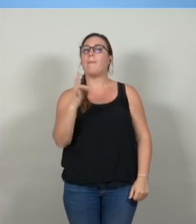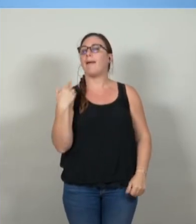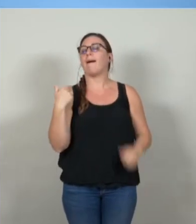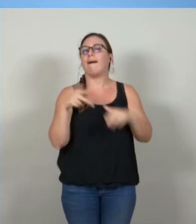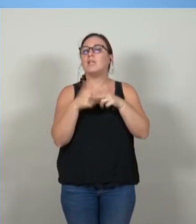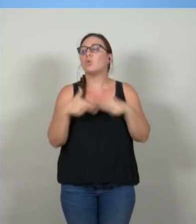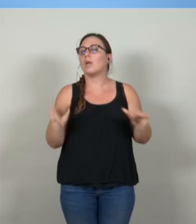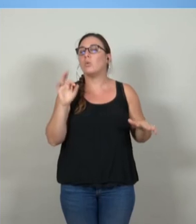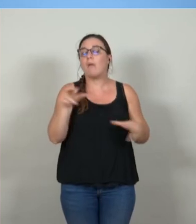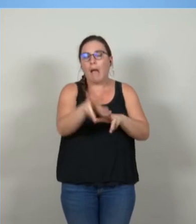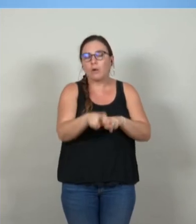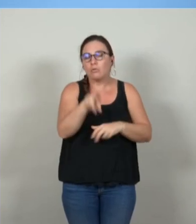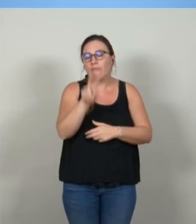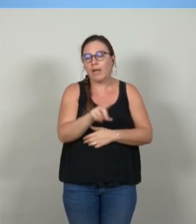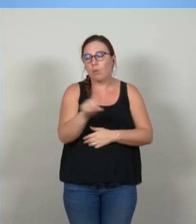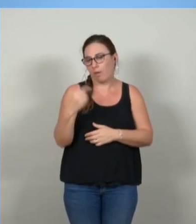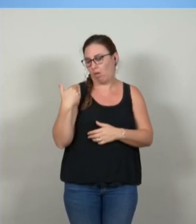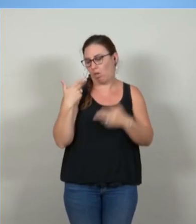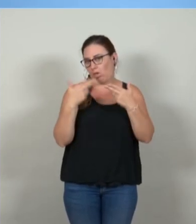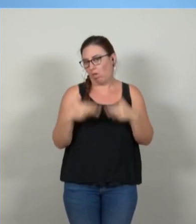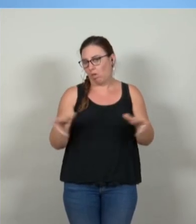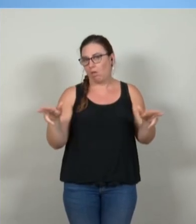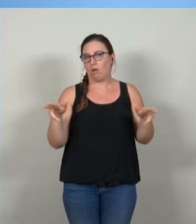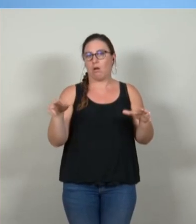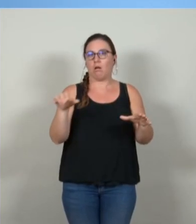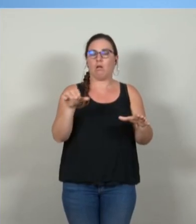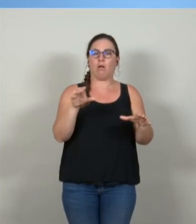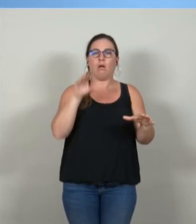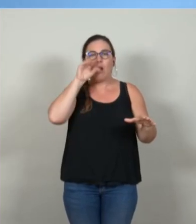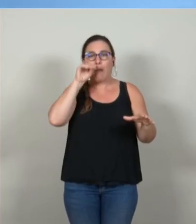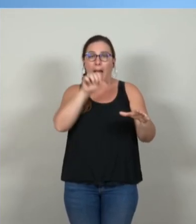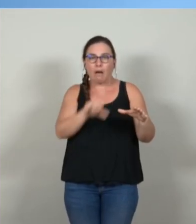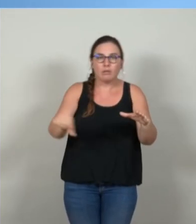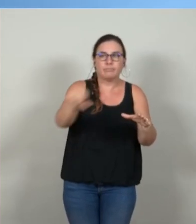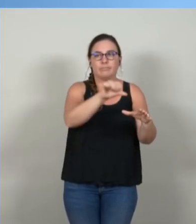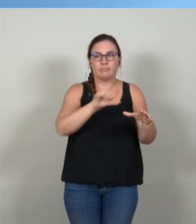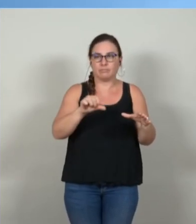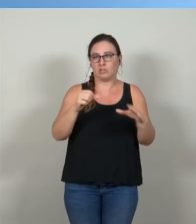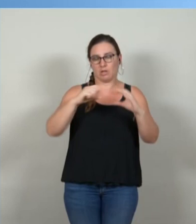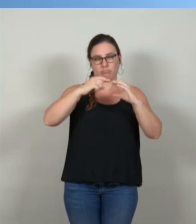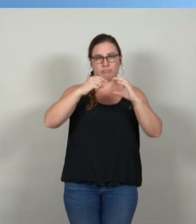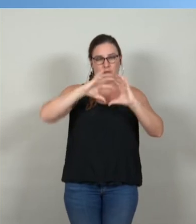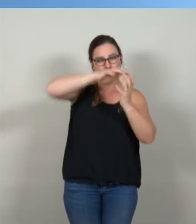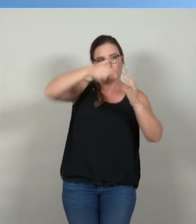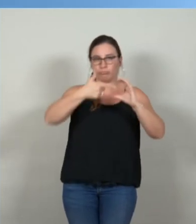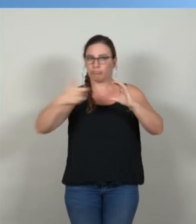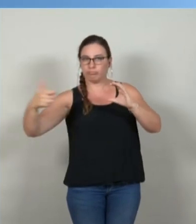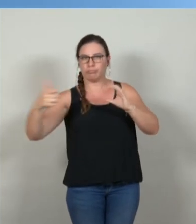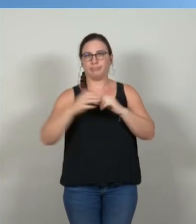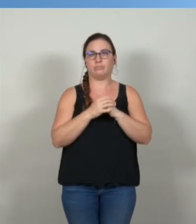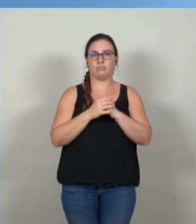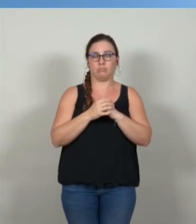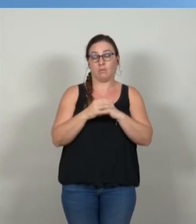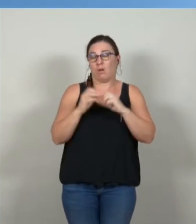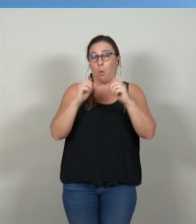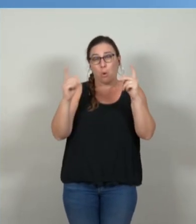j'ai pas de l'agriculture mais vous avez inauguré la marge de la biodiversité très bien mais là encore ça